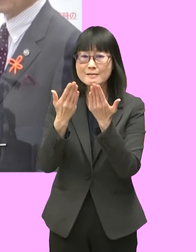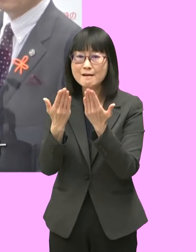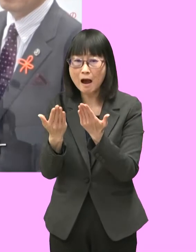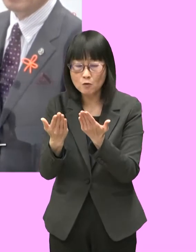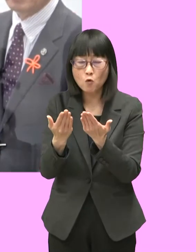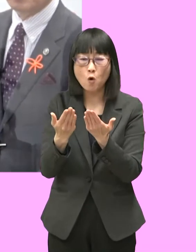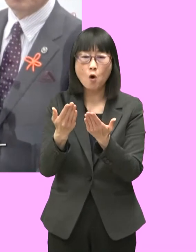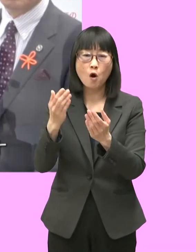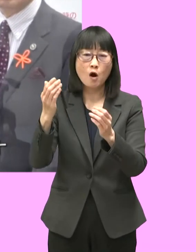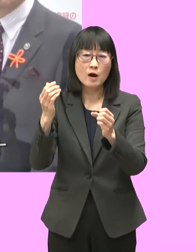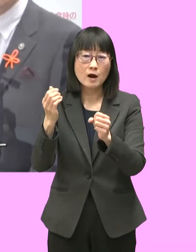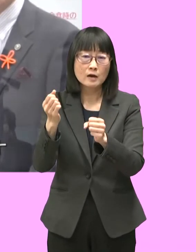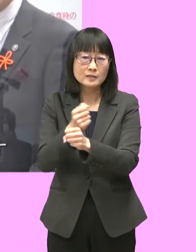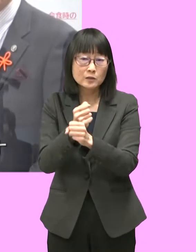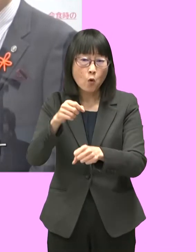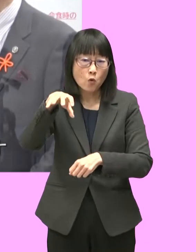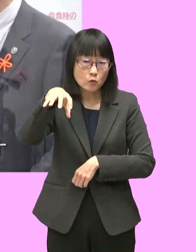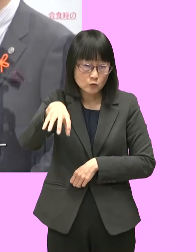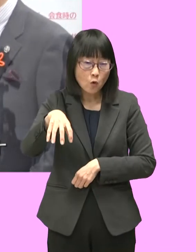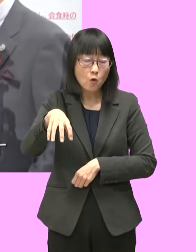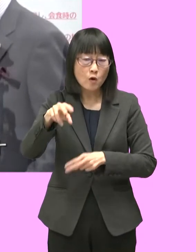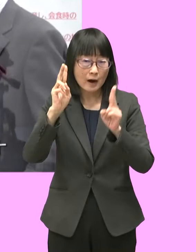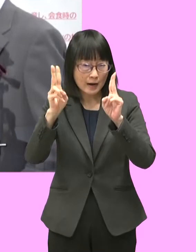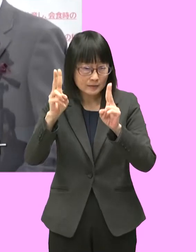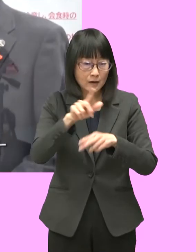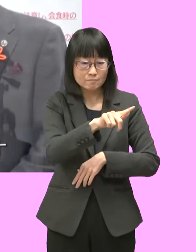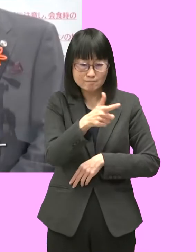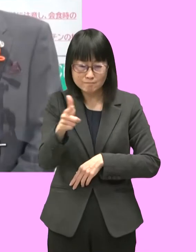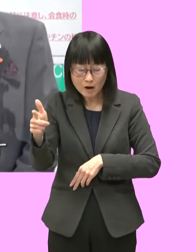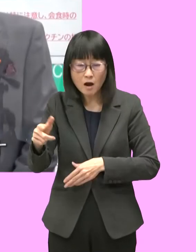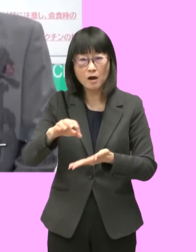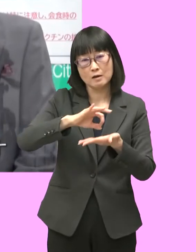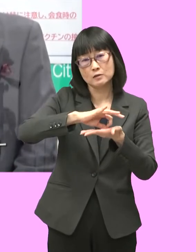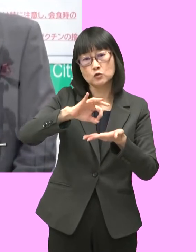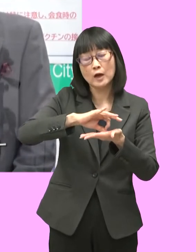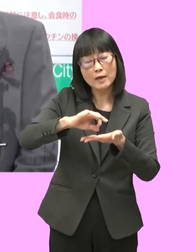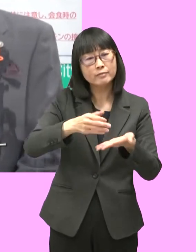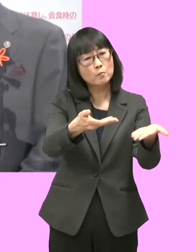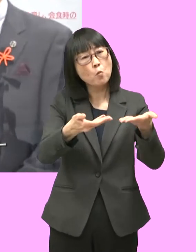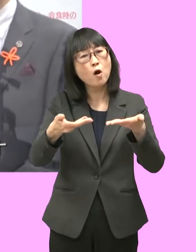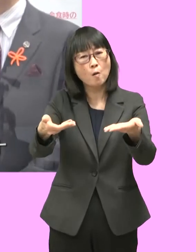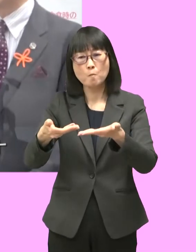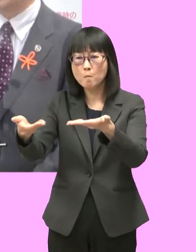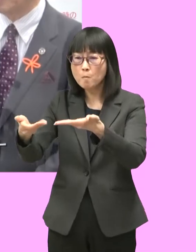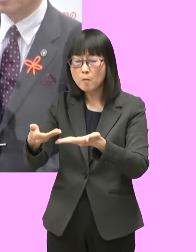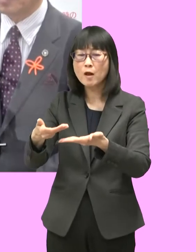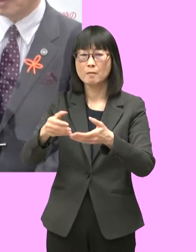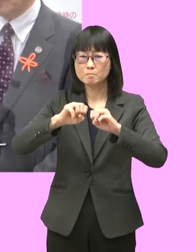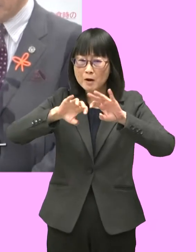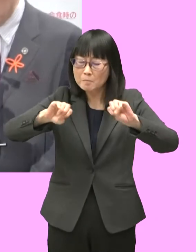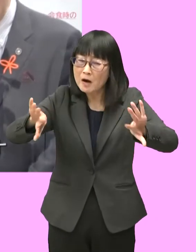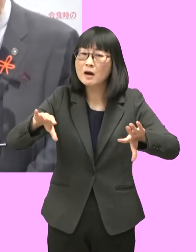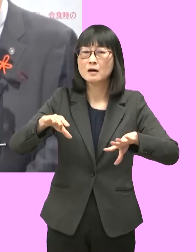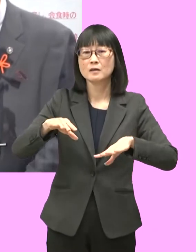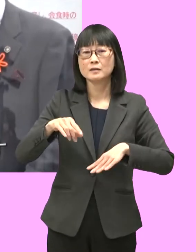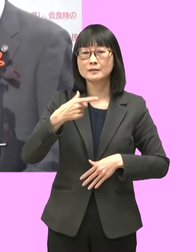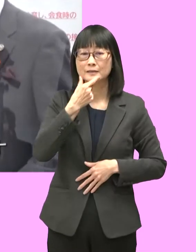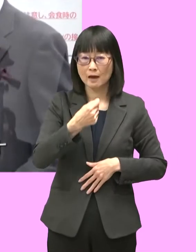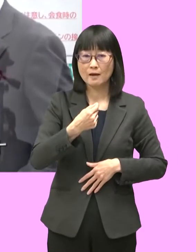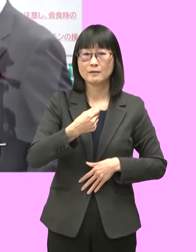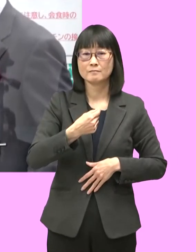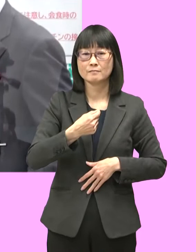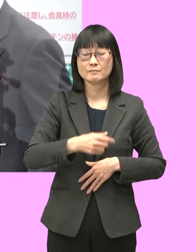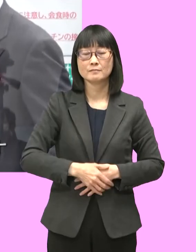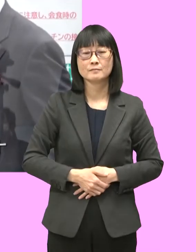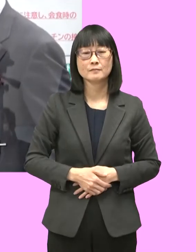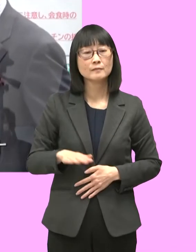ぞれ利用方法を書いてありますが、利用いただこうじゃないかということで、まあ、働きかけてまいりたいというふうに思っております。